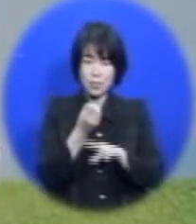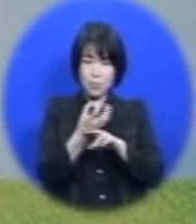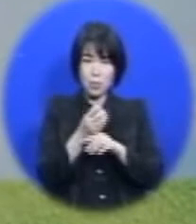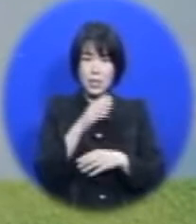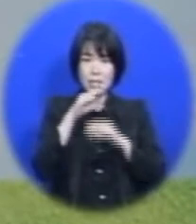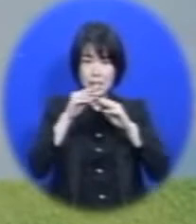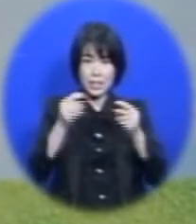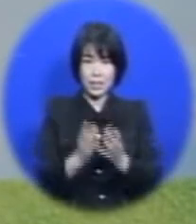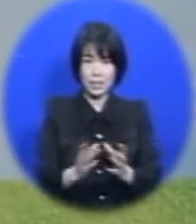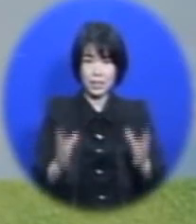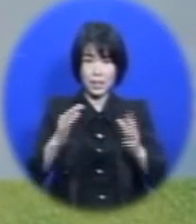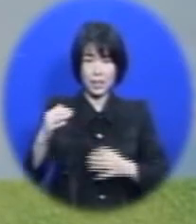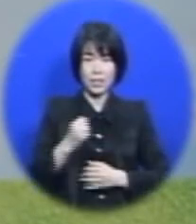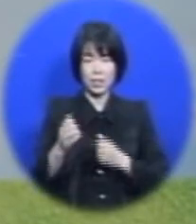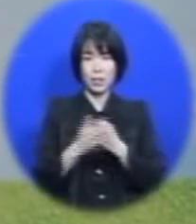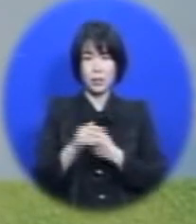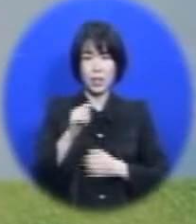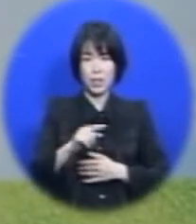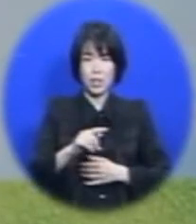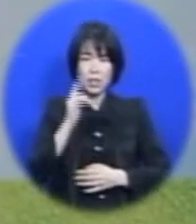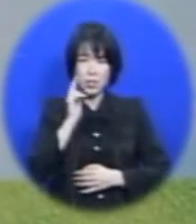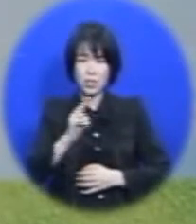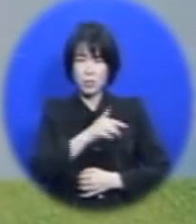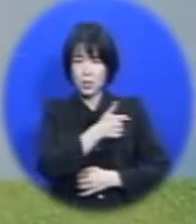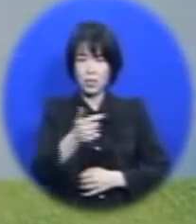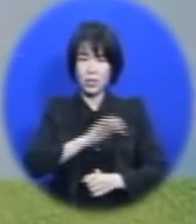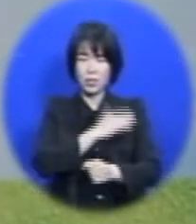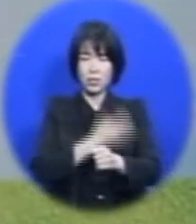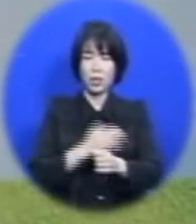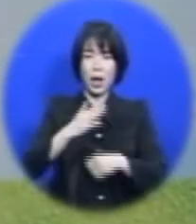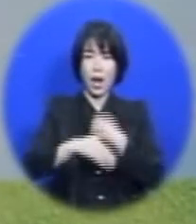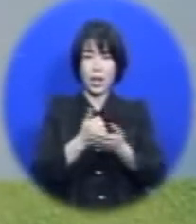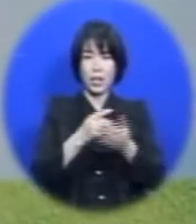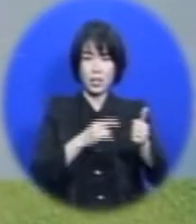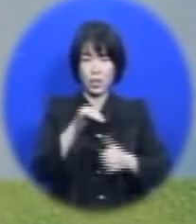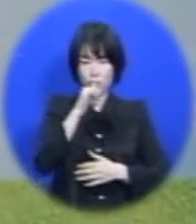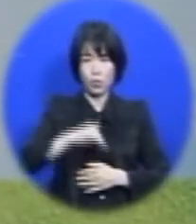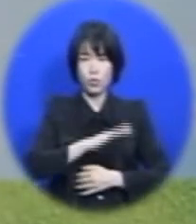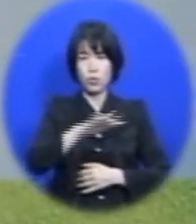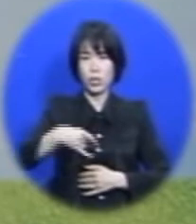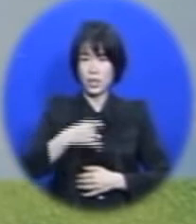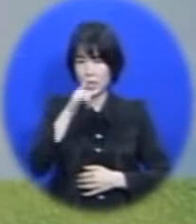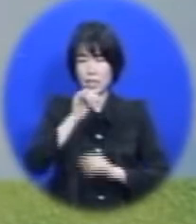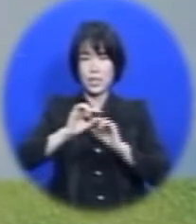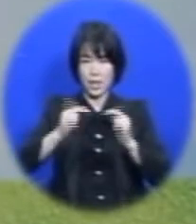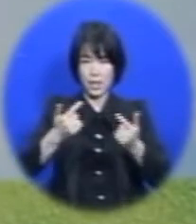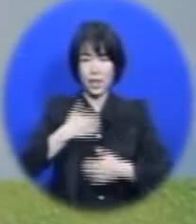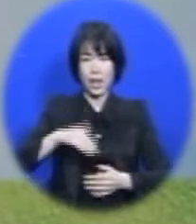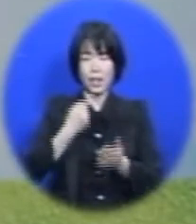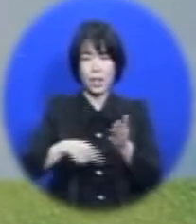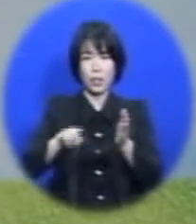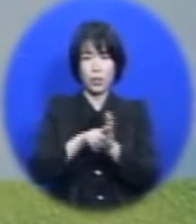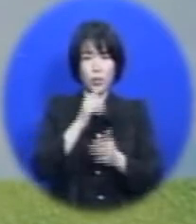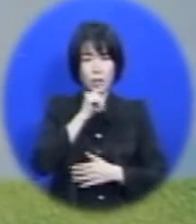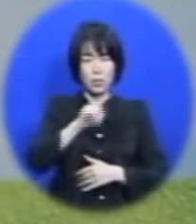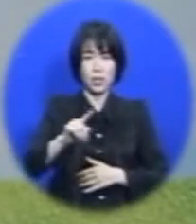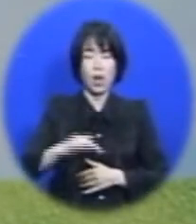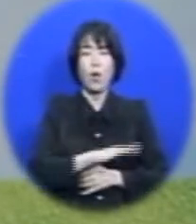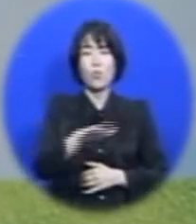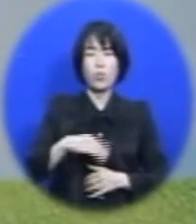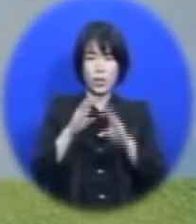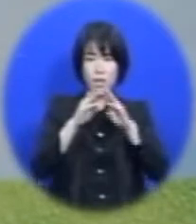가졌으니 이는 심히 큰 능력은 하나님께 있고 우리에게 있지 아니함을 알게 하려 하십니다. 우리는 질그릇